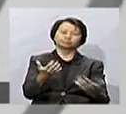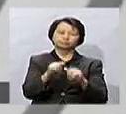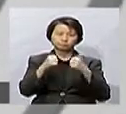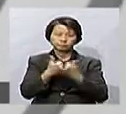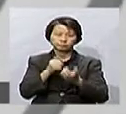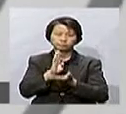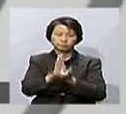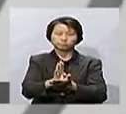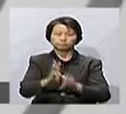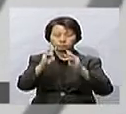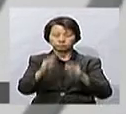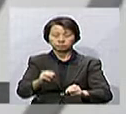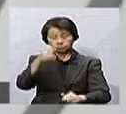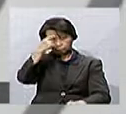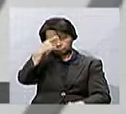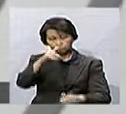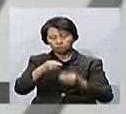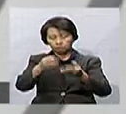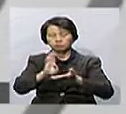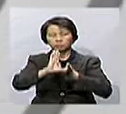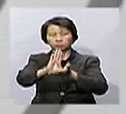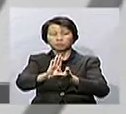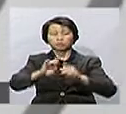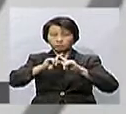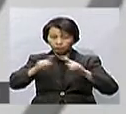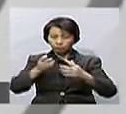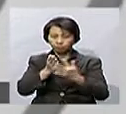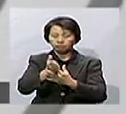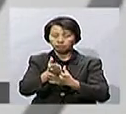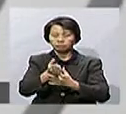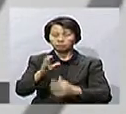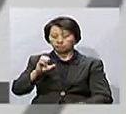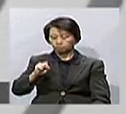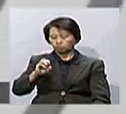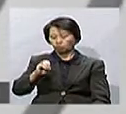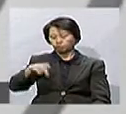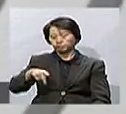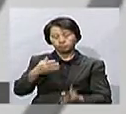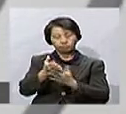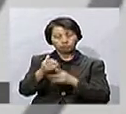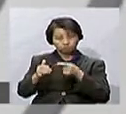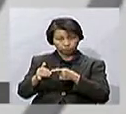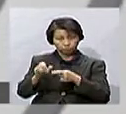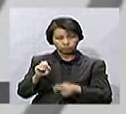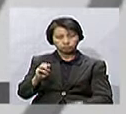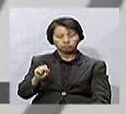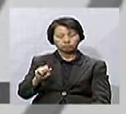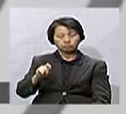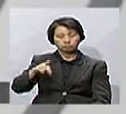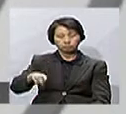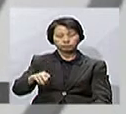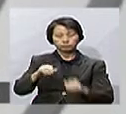agensi bantuan kemanusiaan untuk memberi bantuan. Namun melalui prosedur operasi standard SOP Asian Military Ready